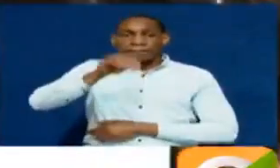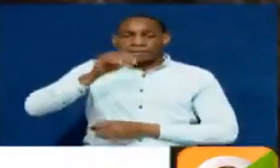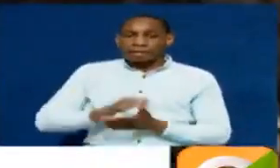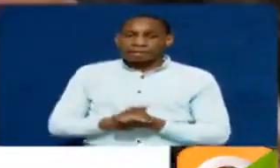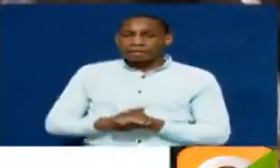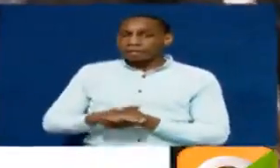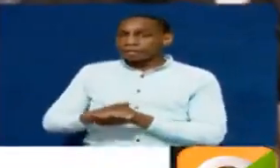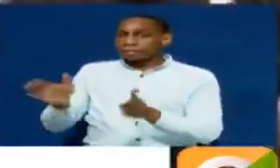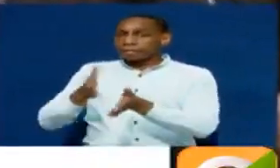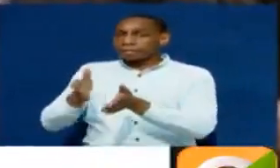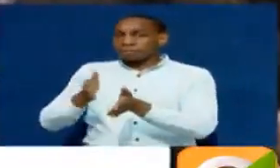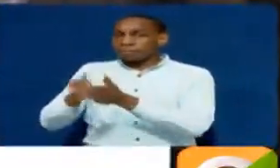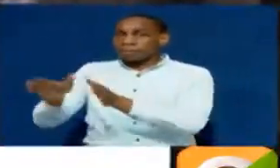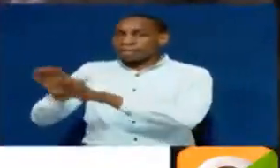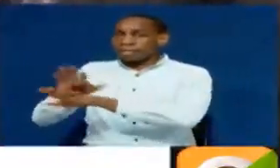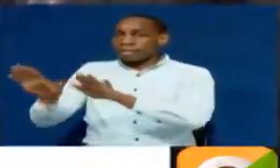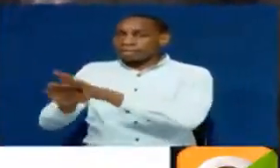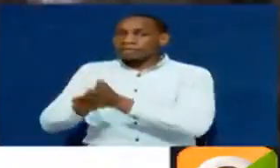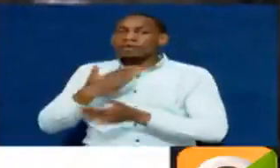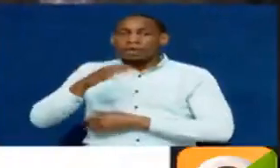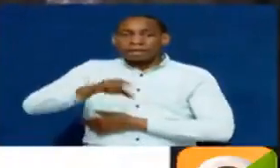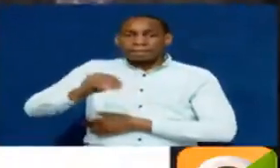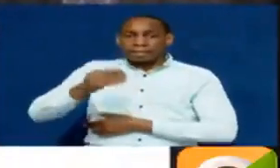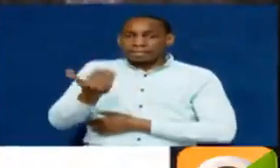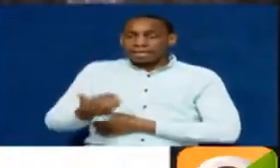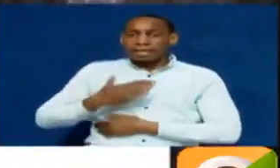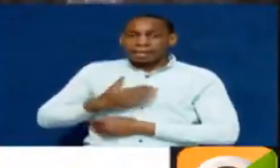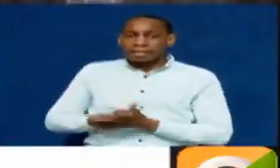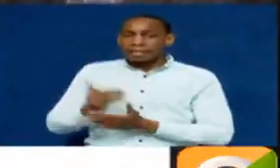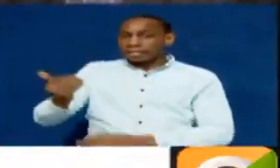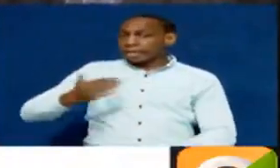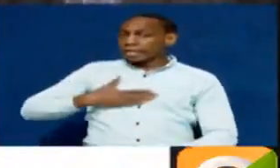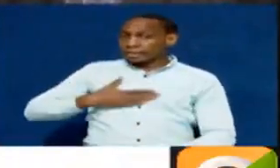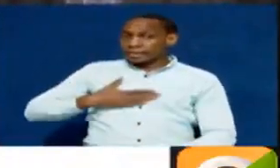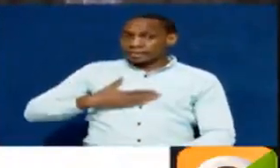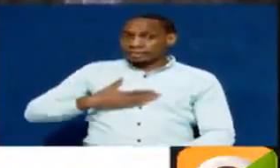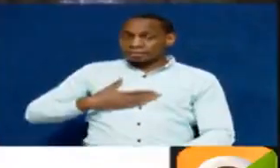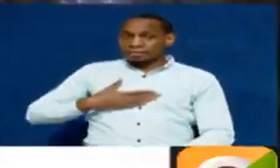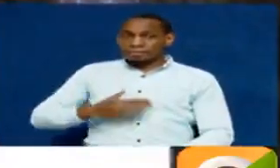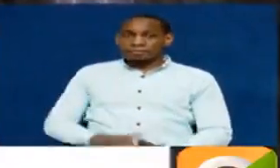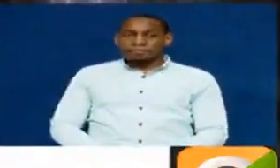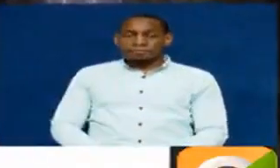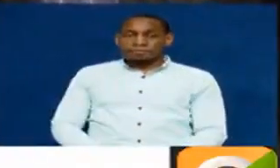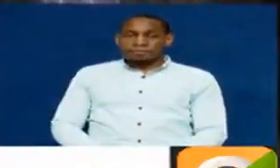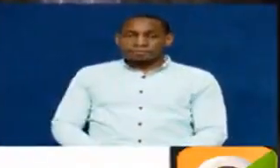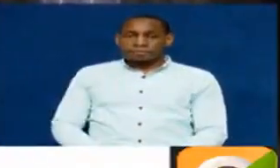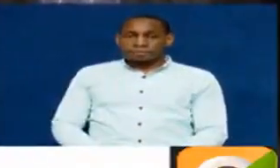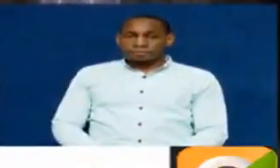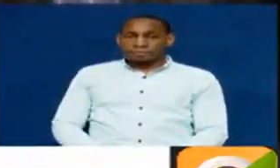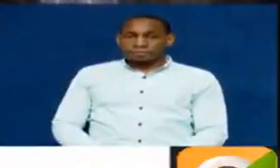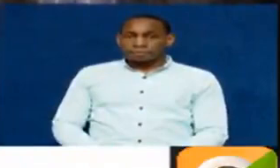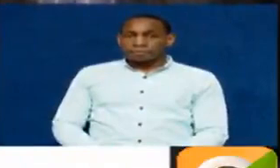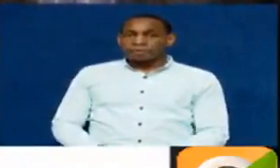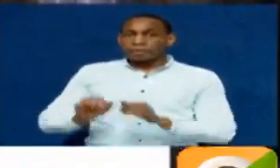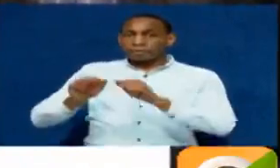Na nimepanga kila kitu. Relaxan baba. Mimi nataka nichukue mtoto yangu. Sawa. Mtoto ni yangu. Sina kisa na mtu. Sawa, relaxan baba.